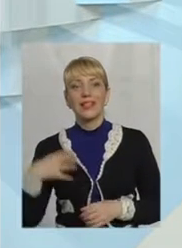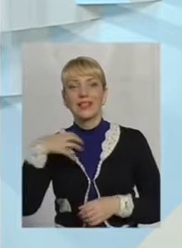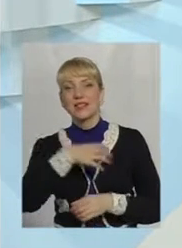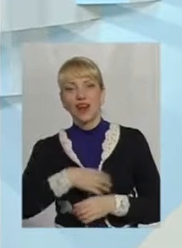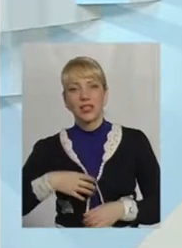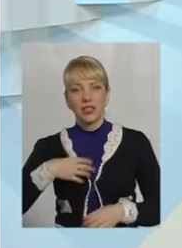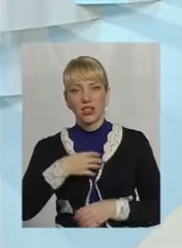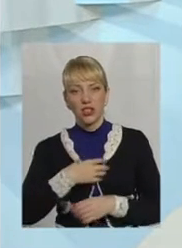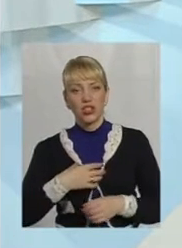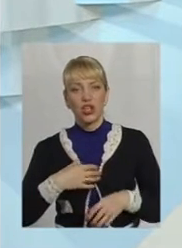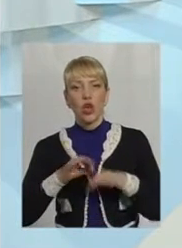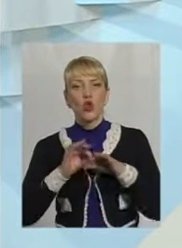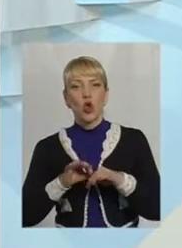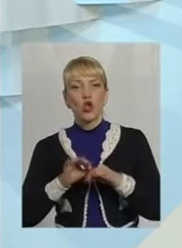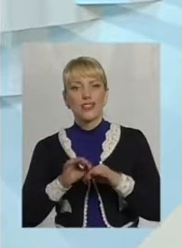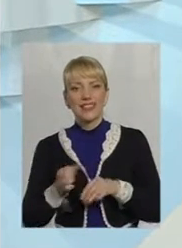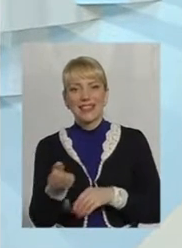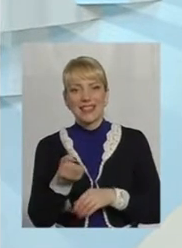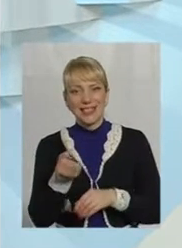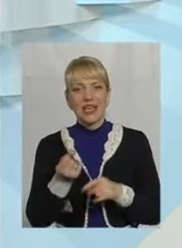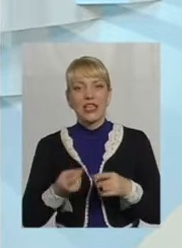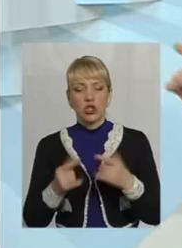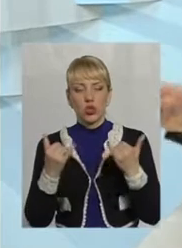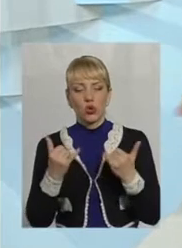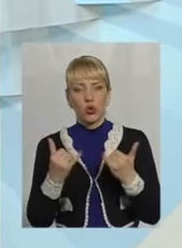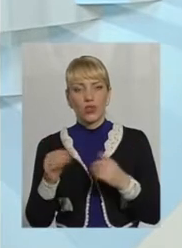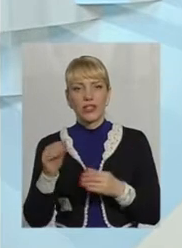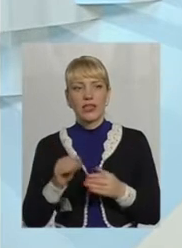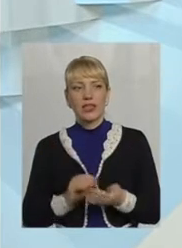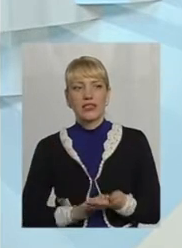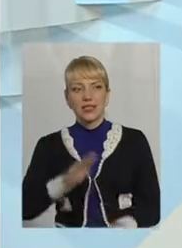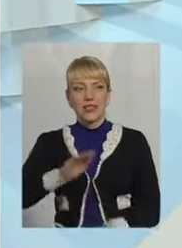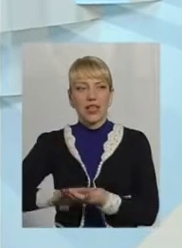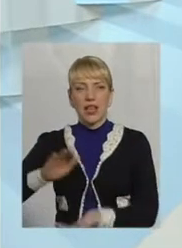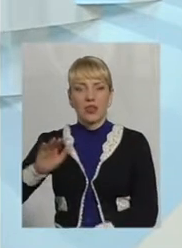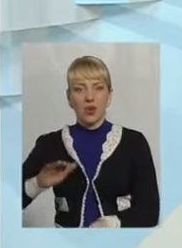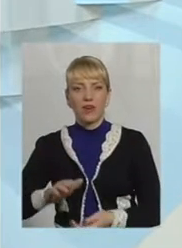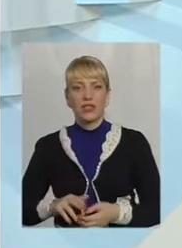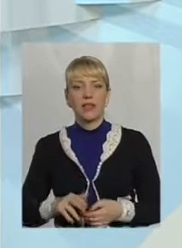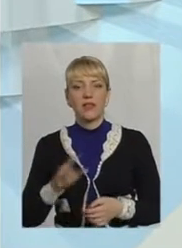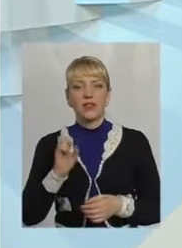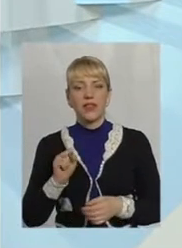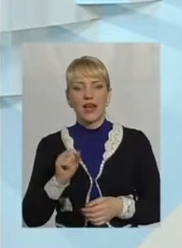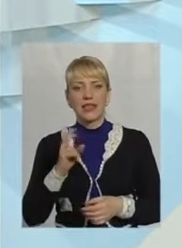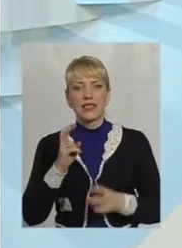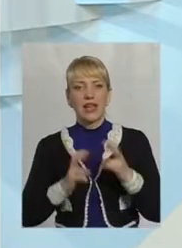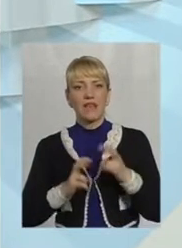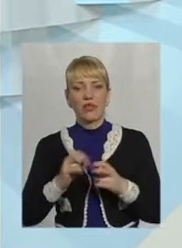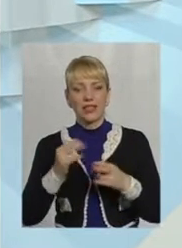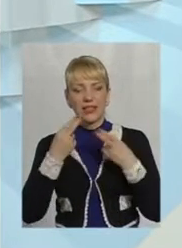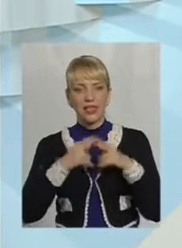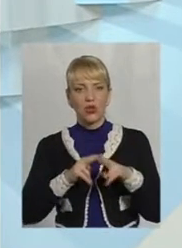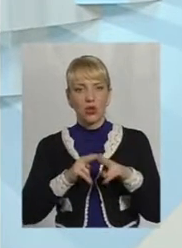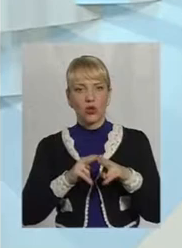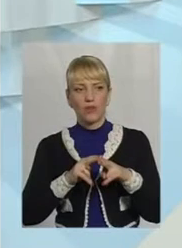стратегічні носії і сьогодні складовані на Павлоградському механічному заводу, і технології, бо